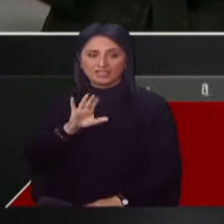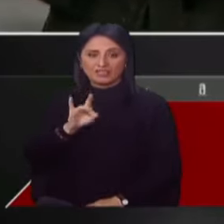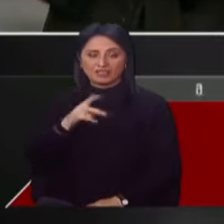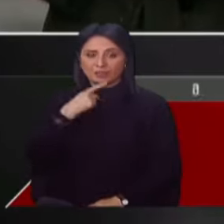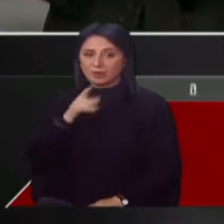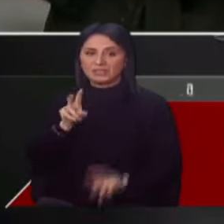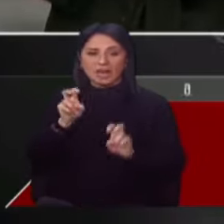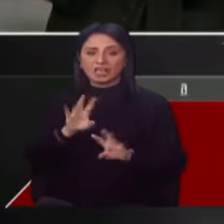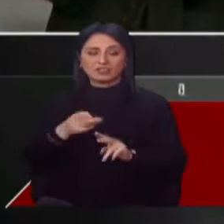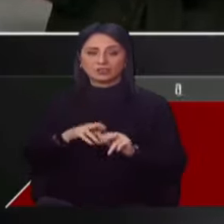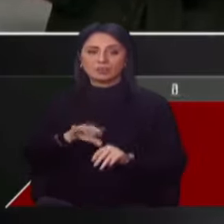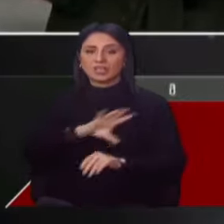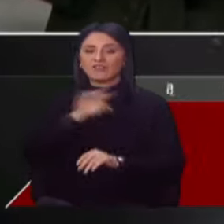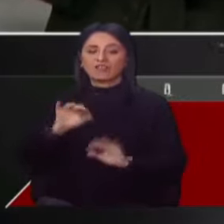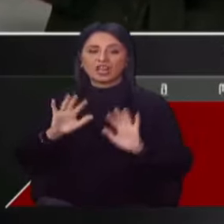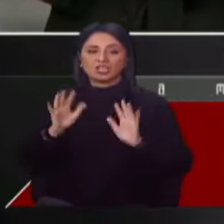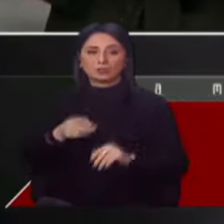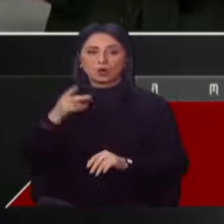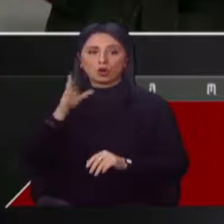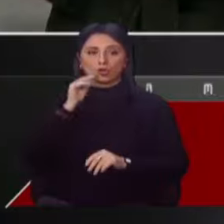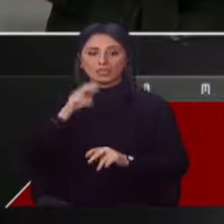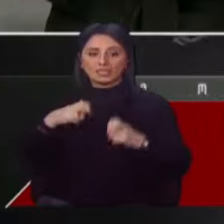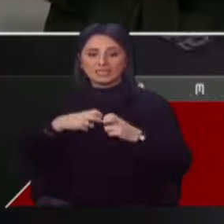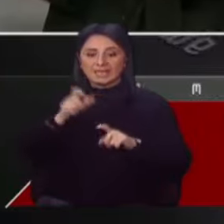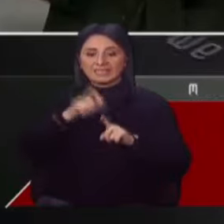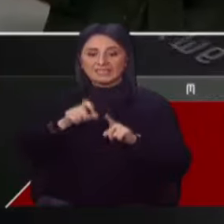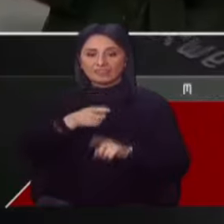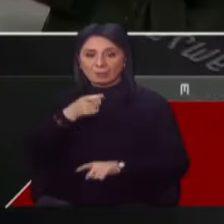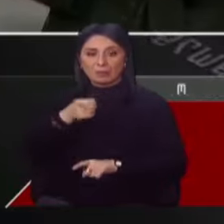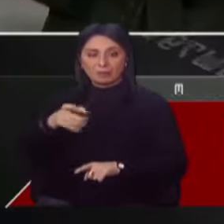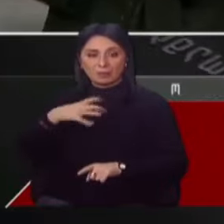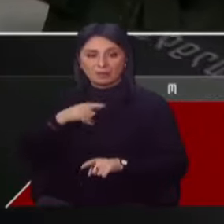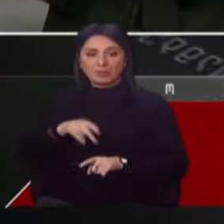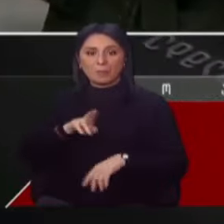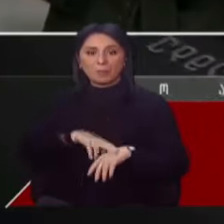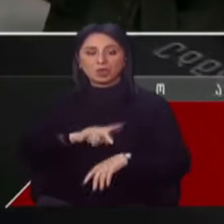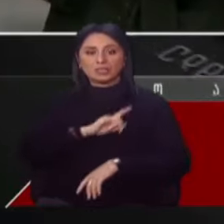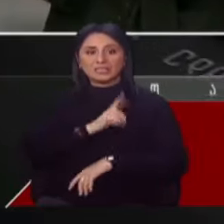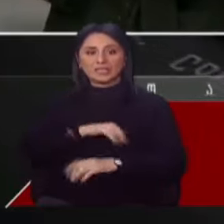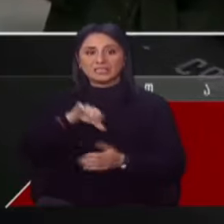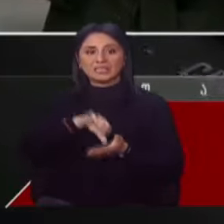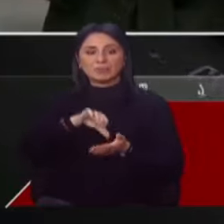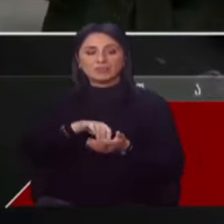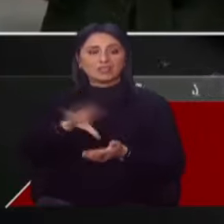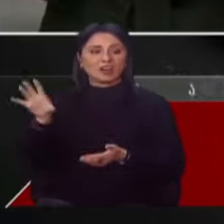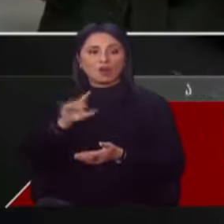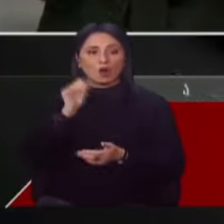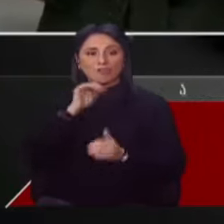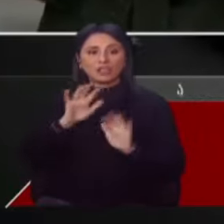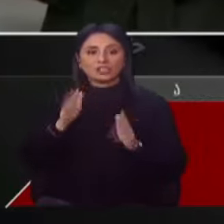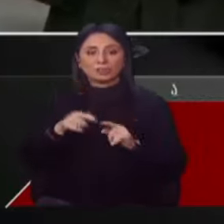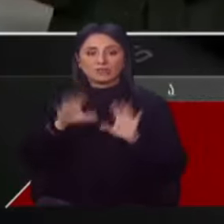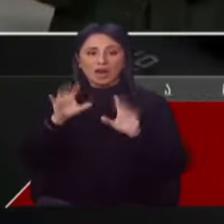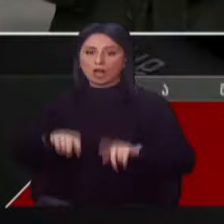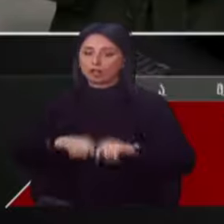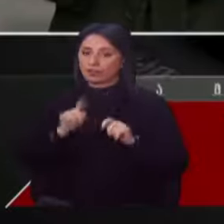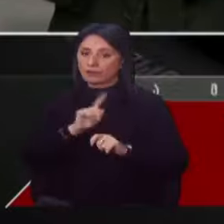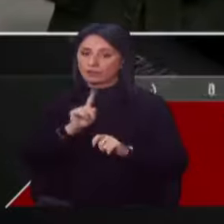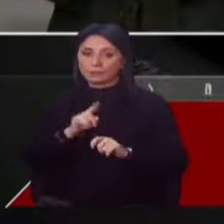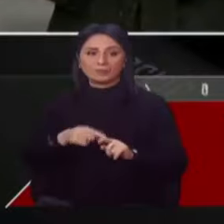ეს არნიშნავს იმას, რომ ყველა შემთხვევაში, როდესაც რეზინის წყვეები გამოიყენეს საპოლიციო ძალების წარმომადგენლებმა, ეს ყველა შემთხვევაში იყო კანონ დარღვევა.